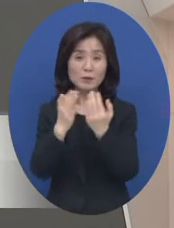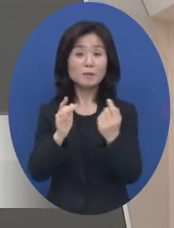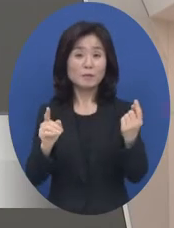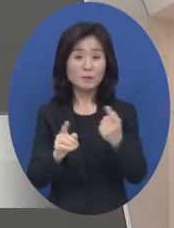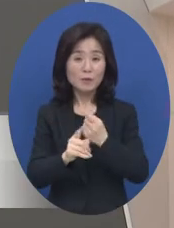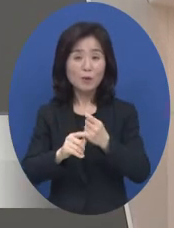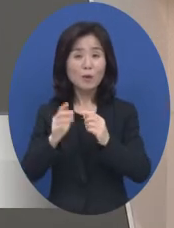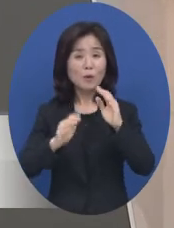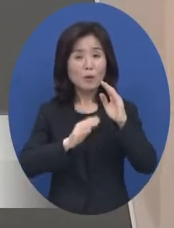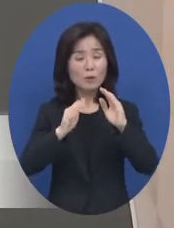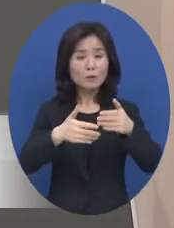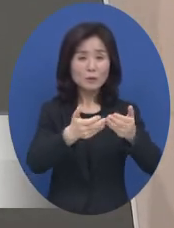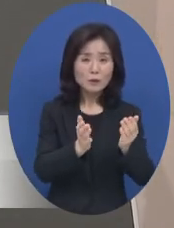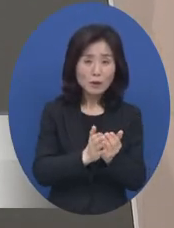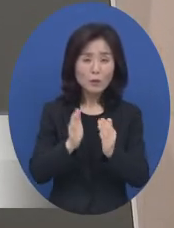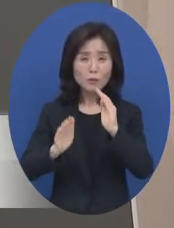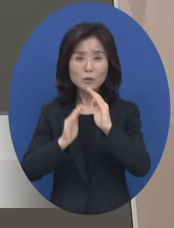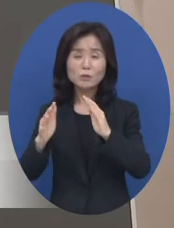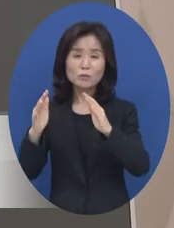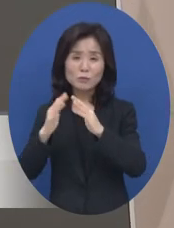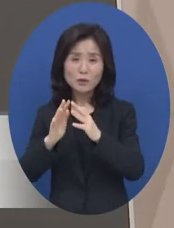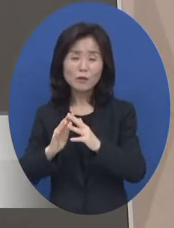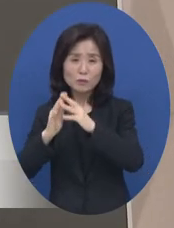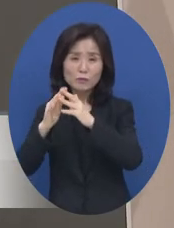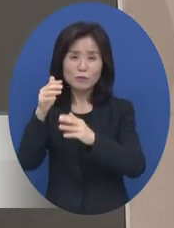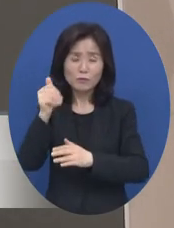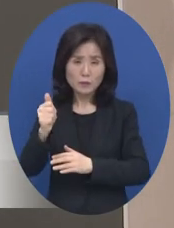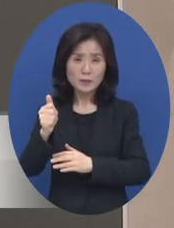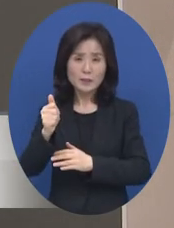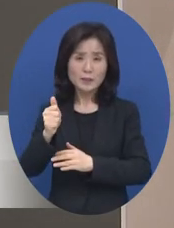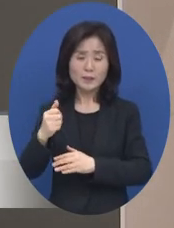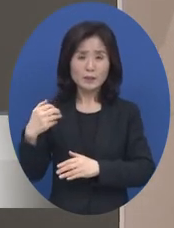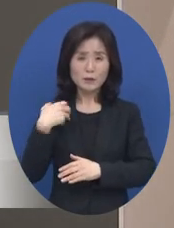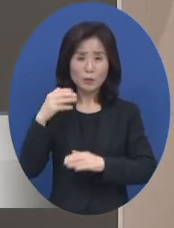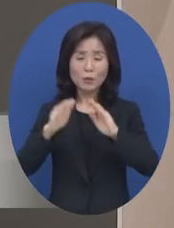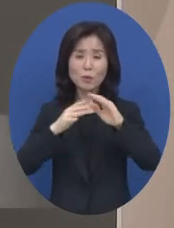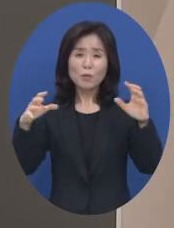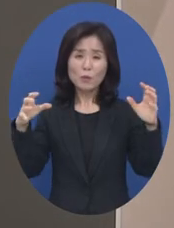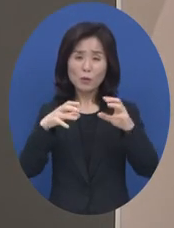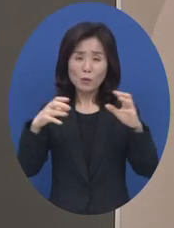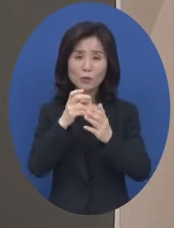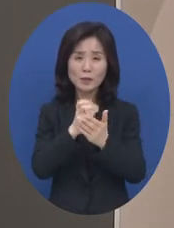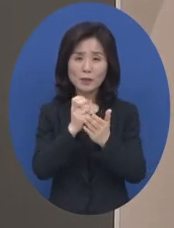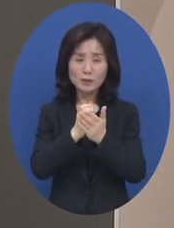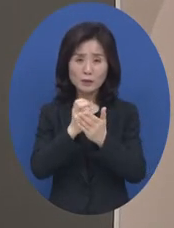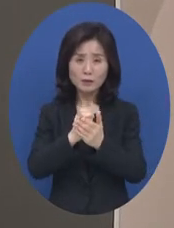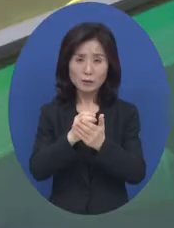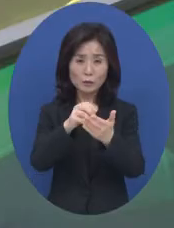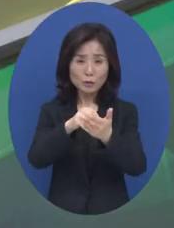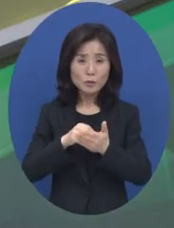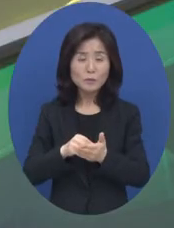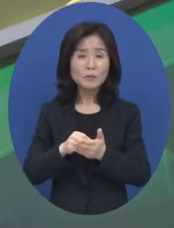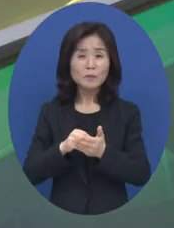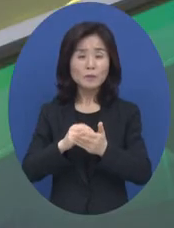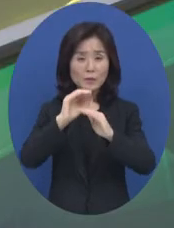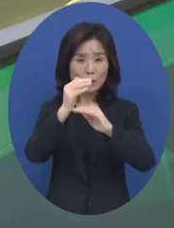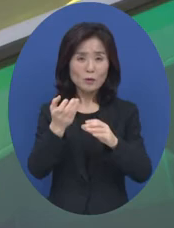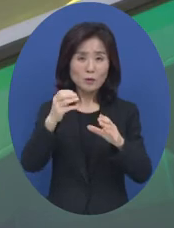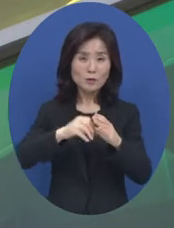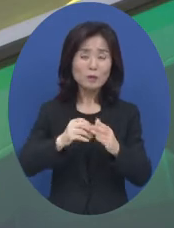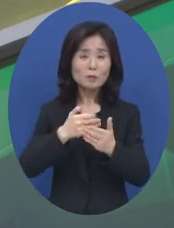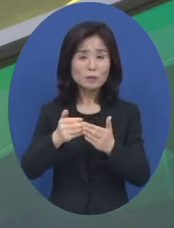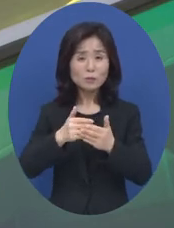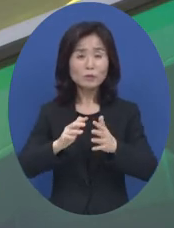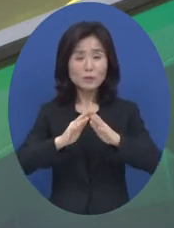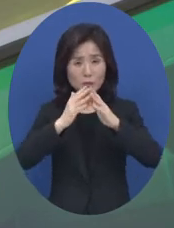공공기관과 공동주택 건축주 대상 의무 공모제 를 도입하는 등 내용을 담아 미술 작품 선정과 설치 과정에 대한